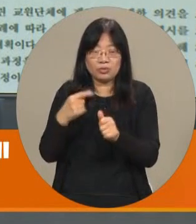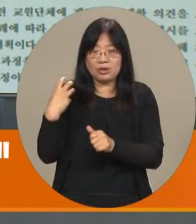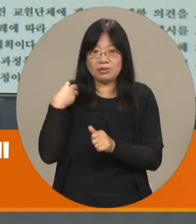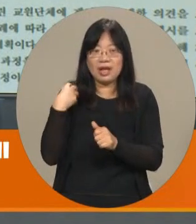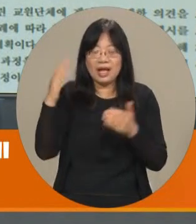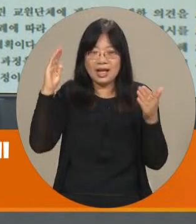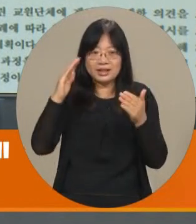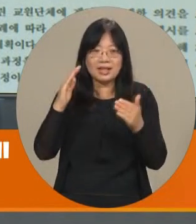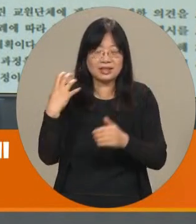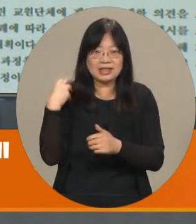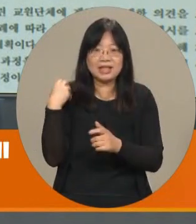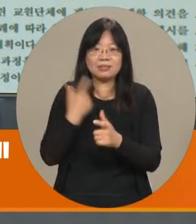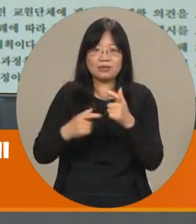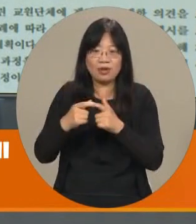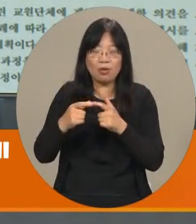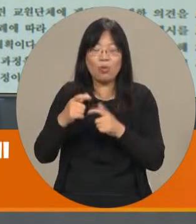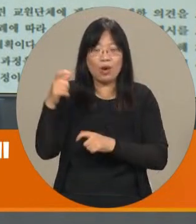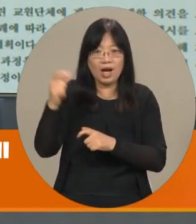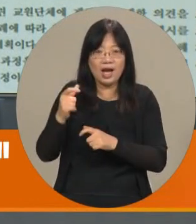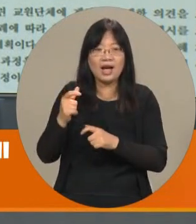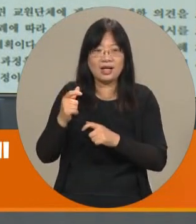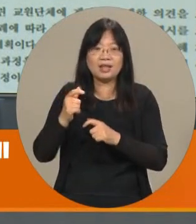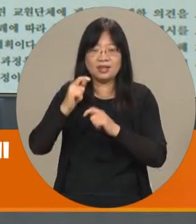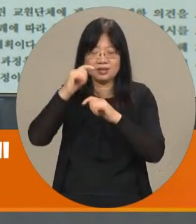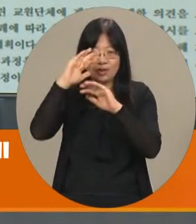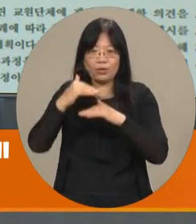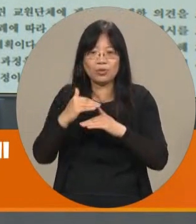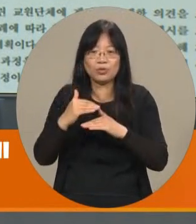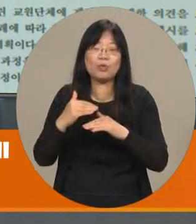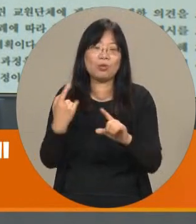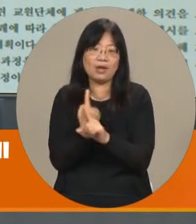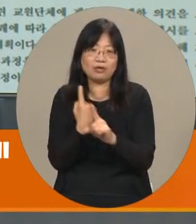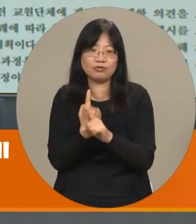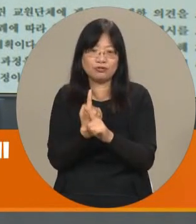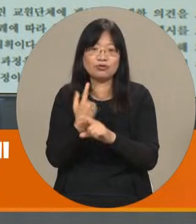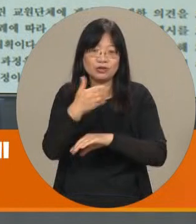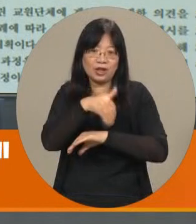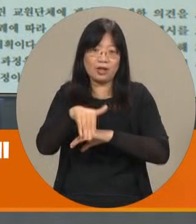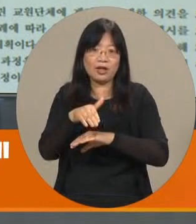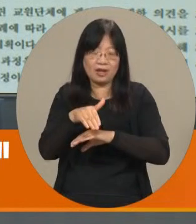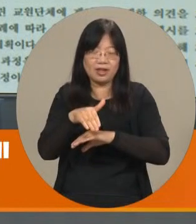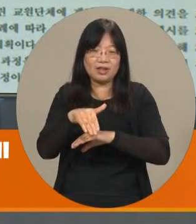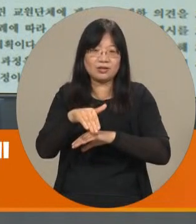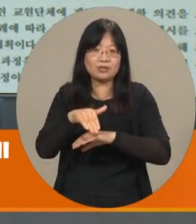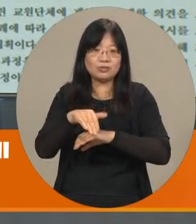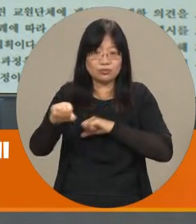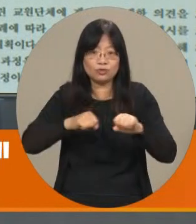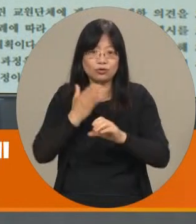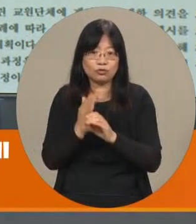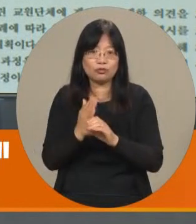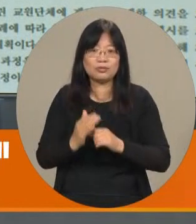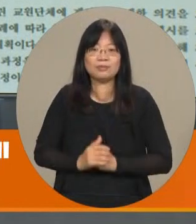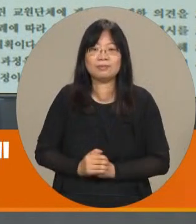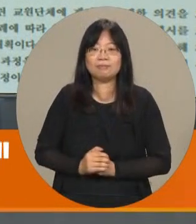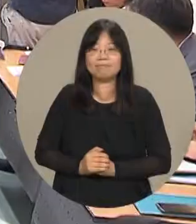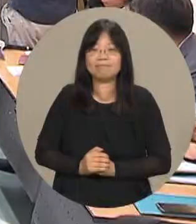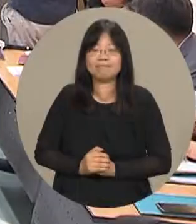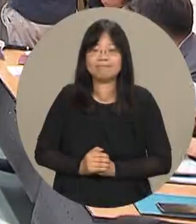책임과 의무를 강화하는 방향으로 조례 개정에 나서고 있습니다이 소식은 금창호 기자가 보도합니다